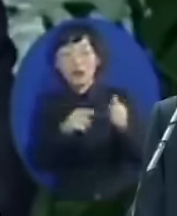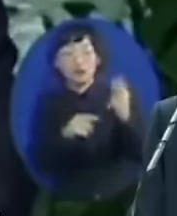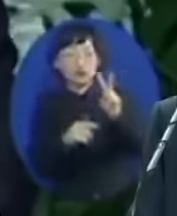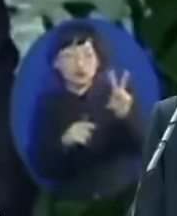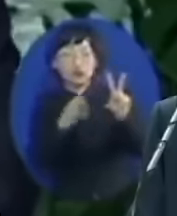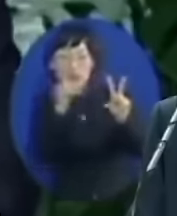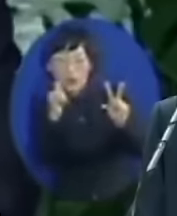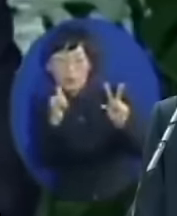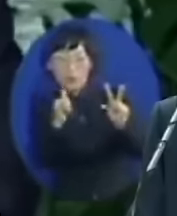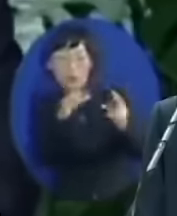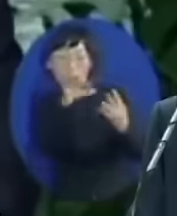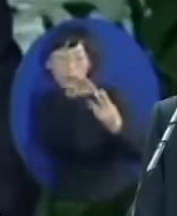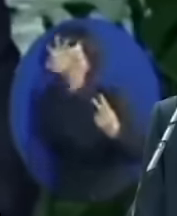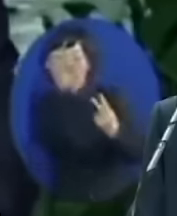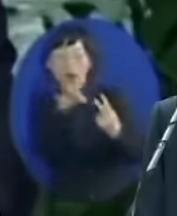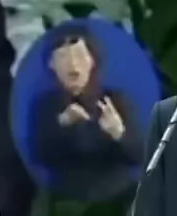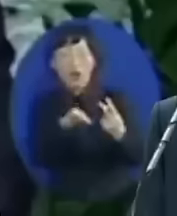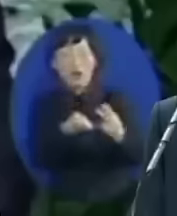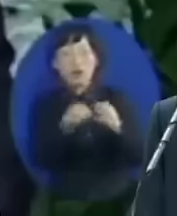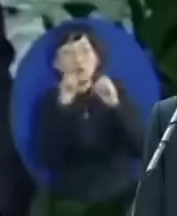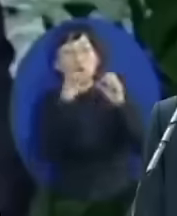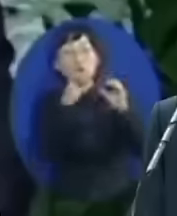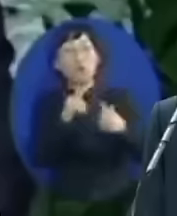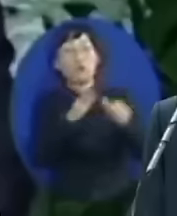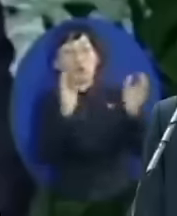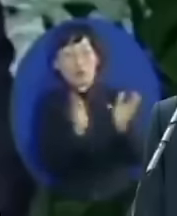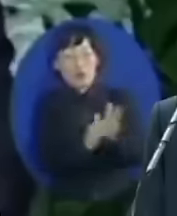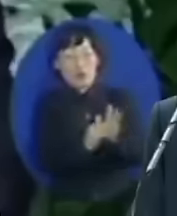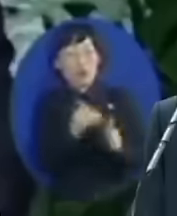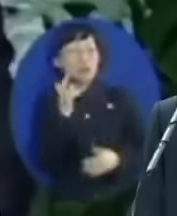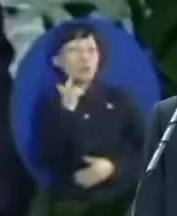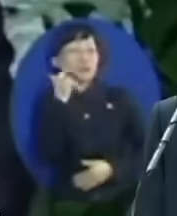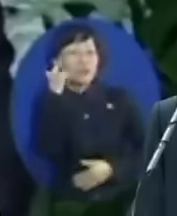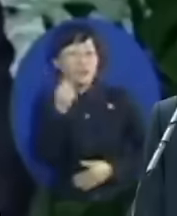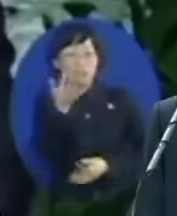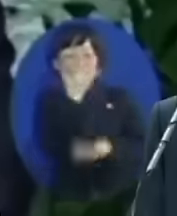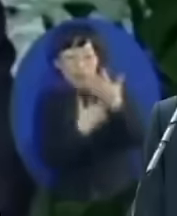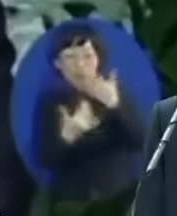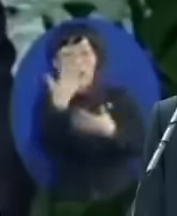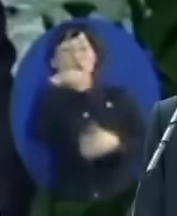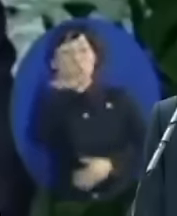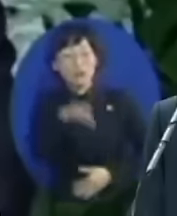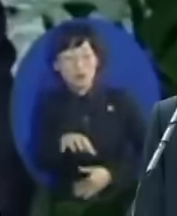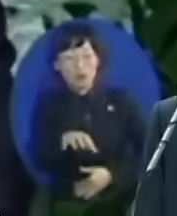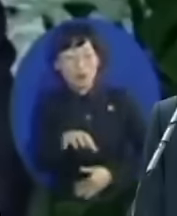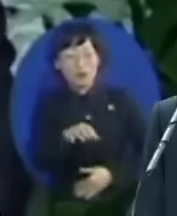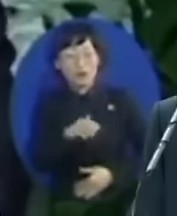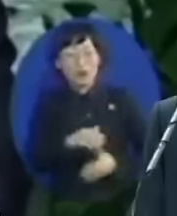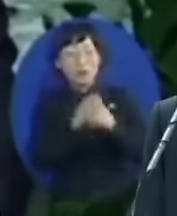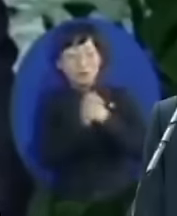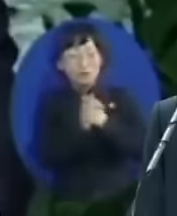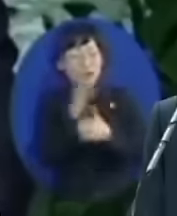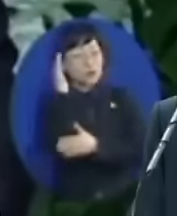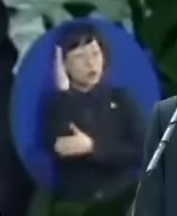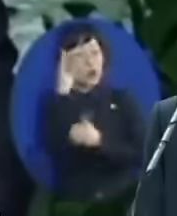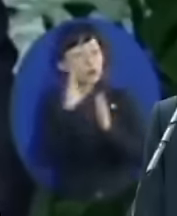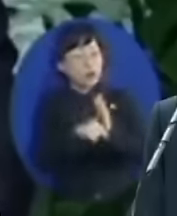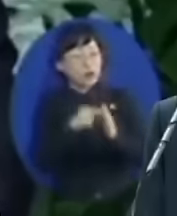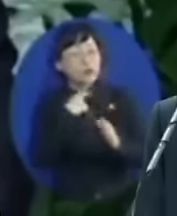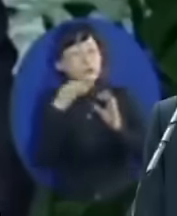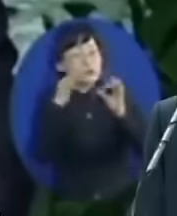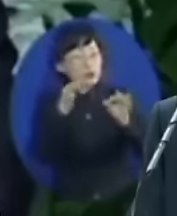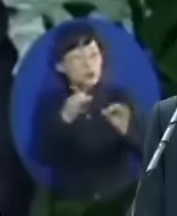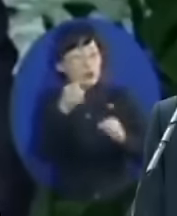보내라고 말씀하신 것입니다. 저는 불광동에서 목회할 때 이 음성을 수차 들었습니다. 천막을